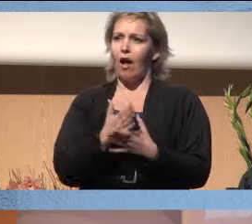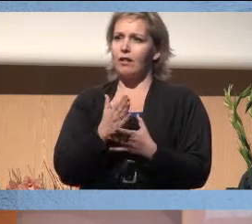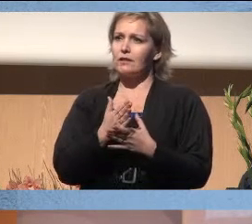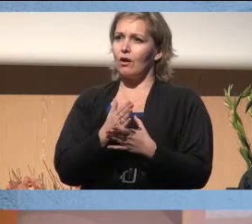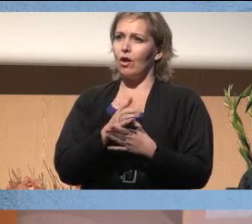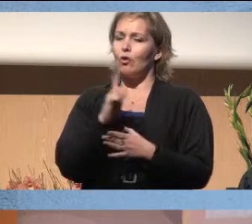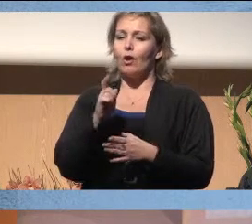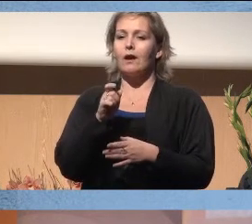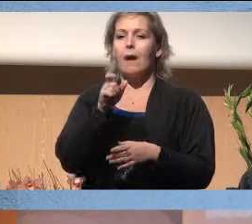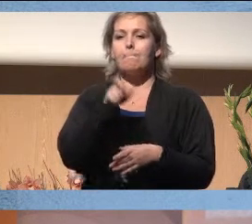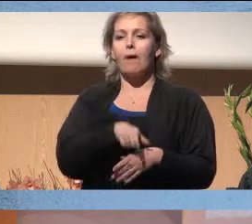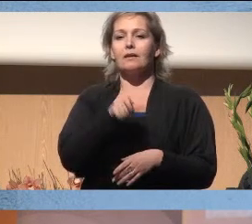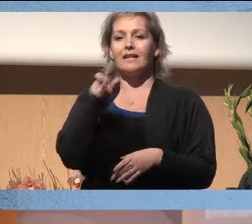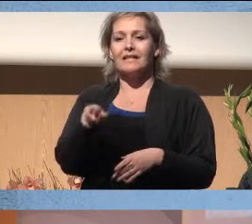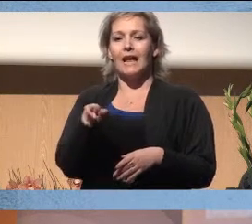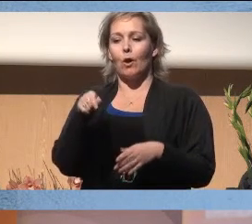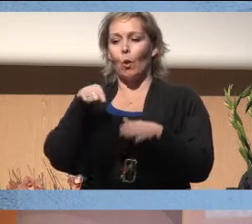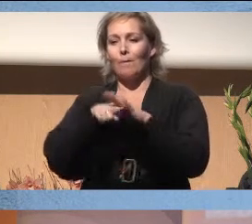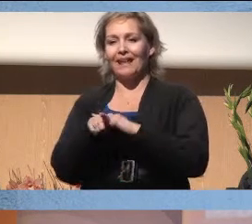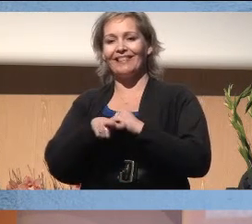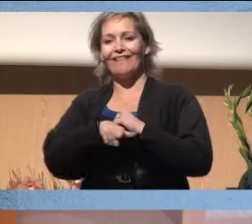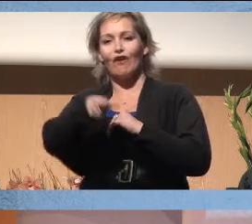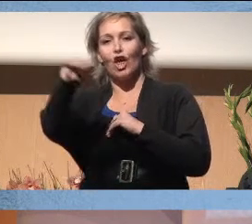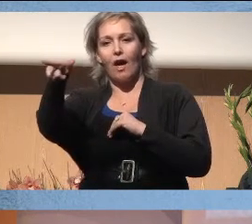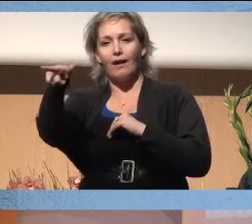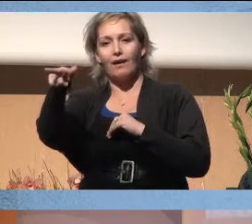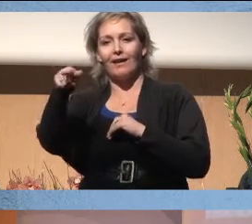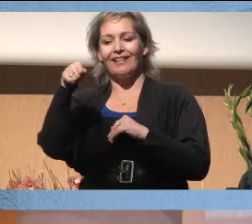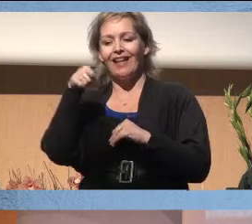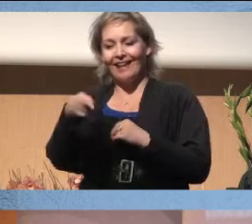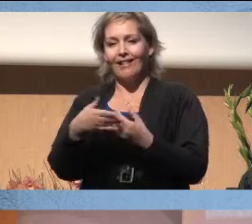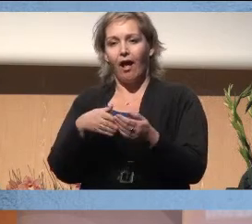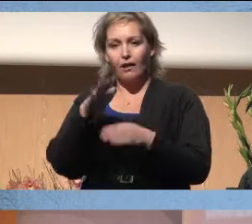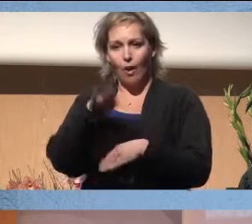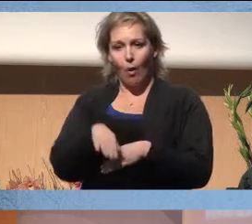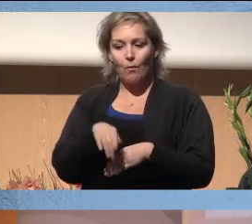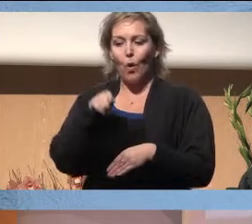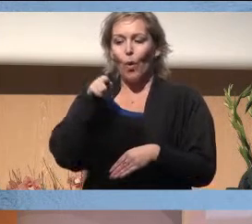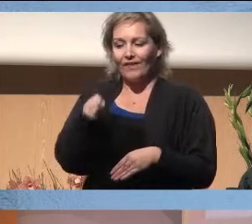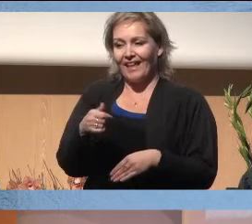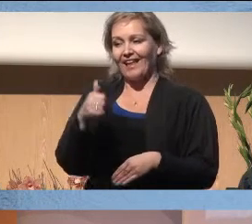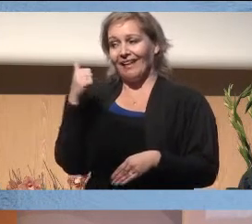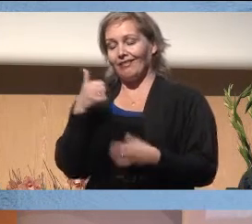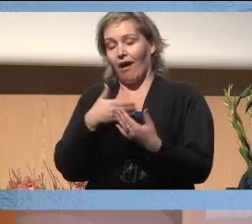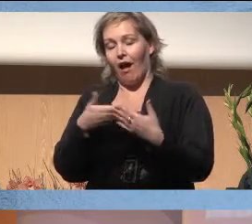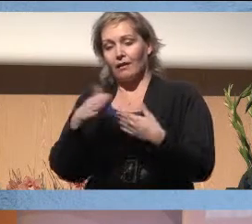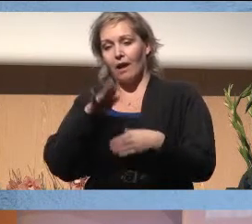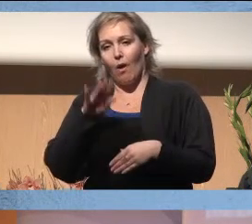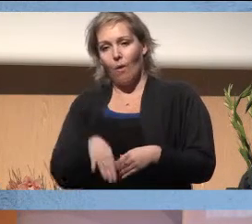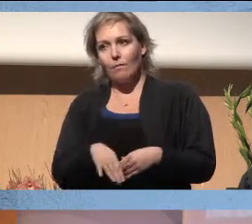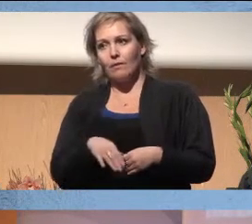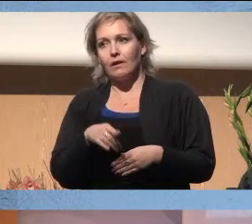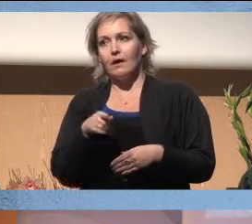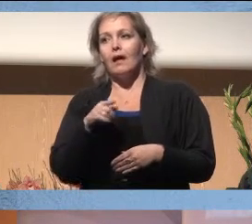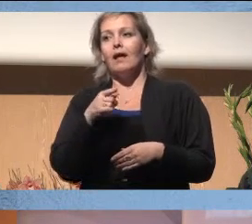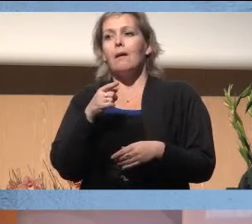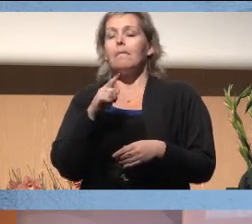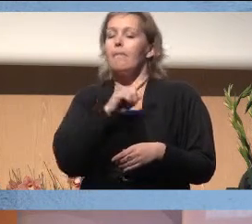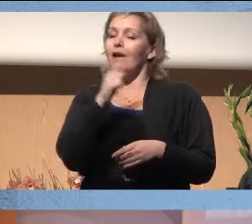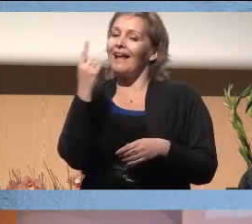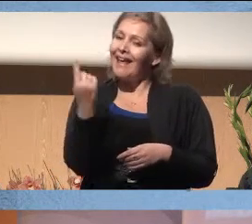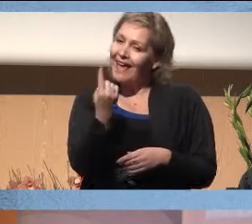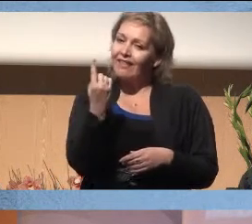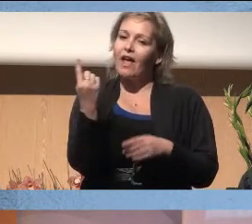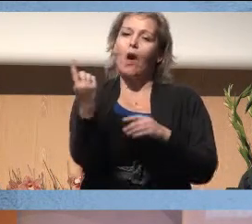når passasjerene kom inn i flyet. Det er det det dreier seg om. Og det dette dreier seg om, det dreier seg ene